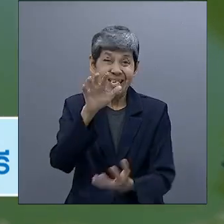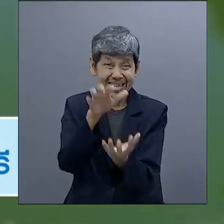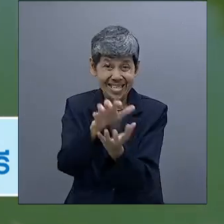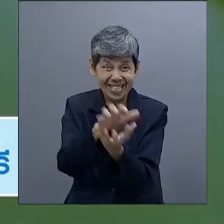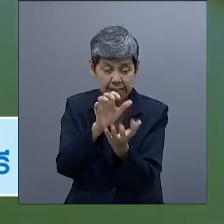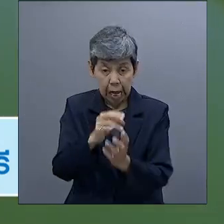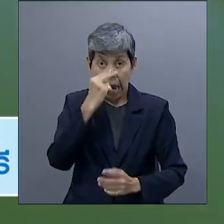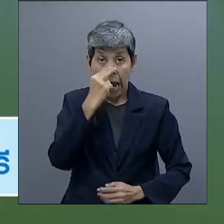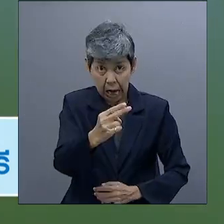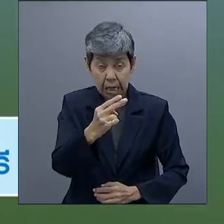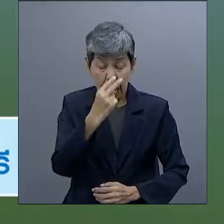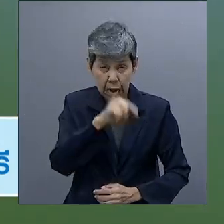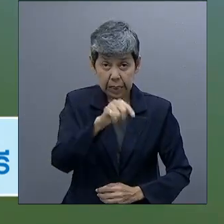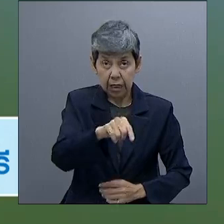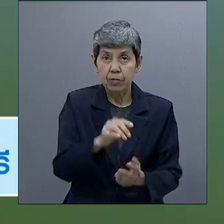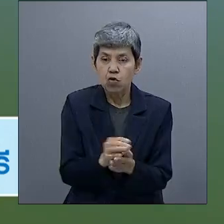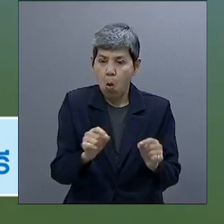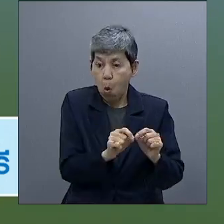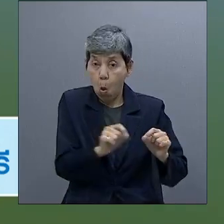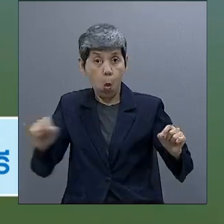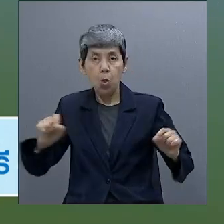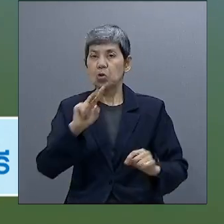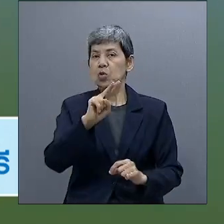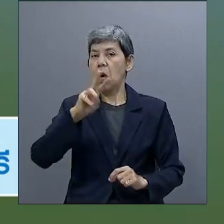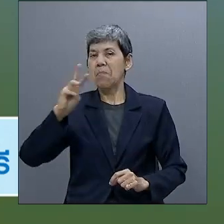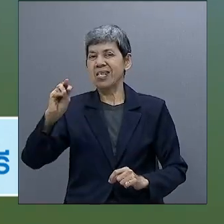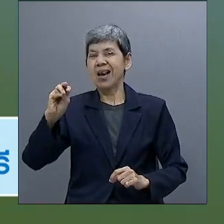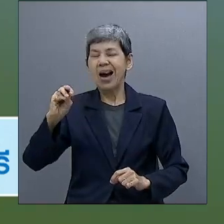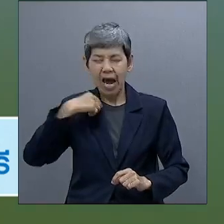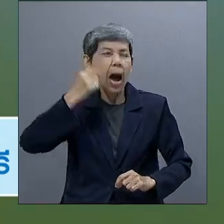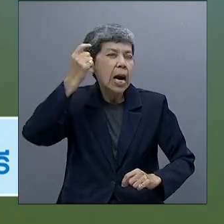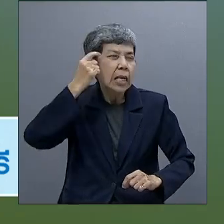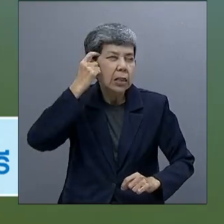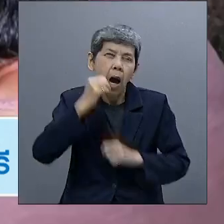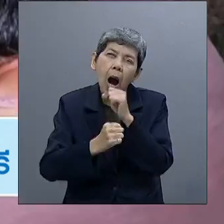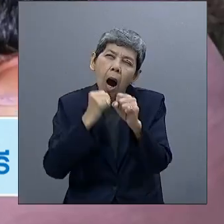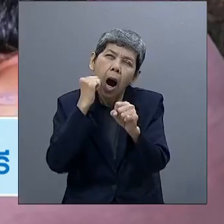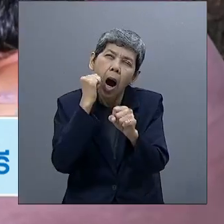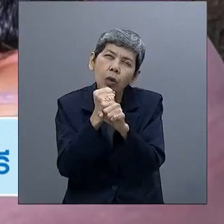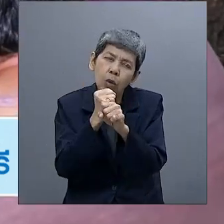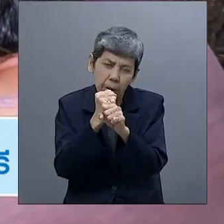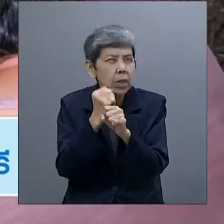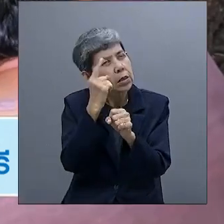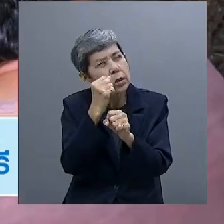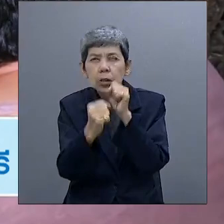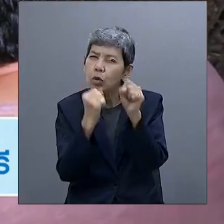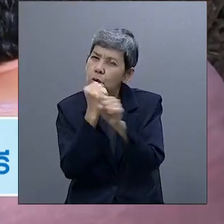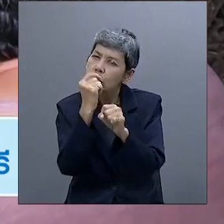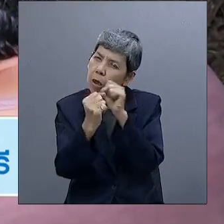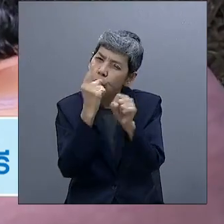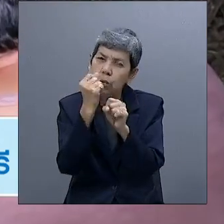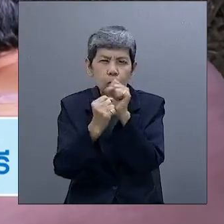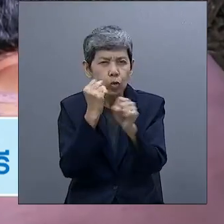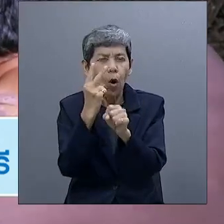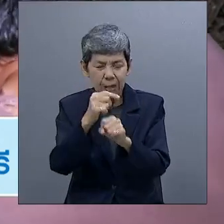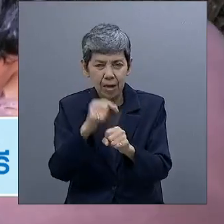าวบ้านพบเมื่อคืนที่ผ่านมาเนี่ยมีขนาดความยาว2เมตรคาดว่าจะมีอายุประมาณ 1-2 ปีซึ่งการพบจ